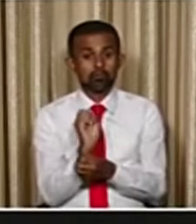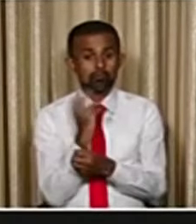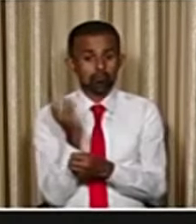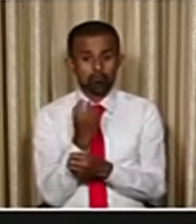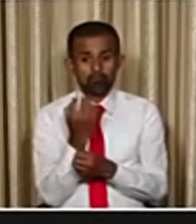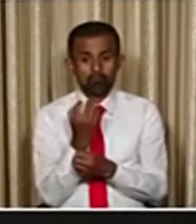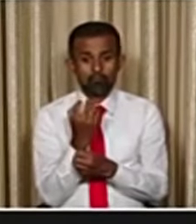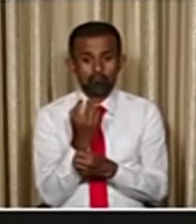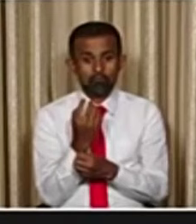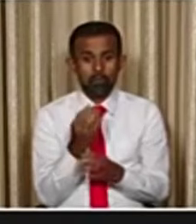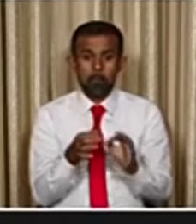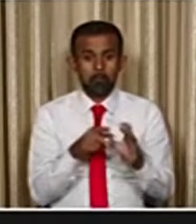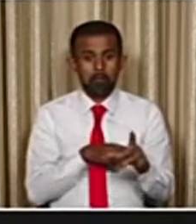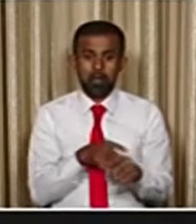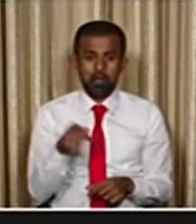සුවසැරිය කරේ එතුමා.